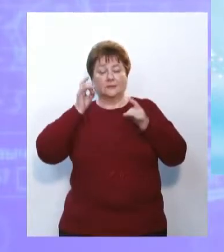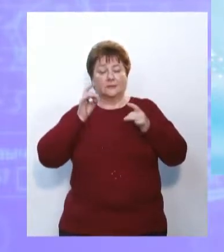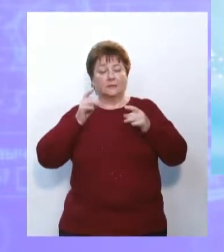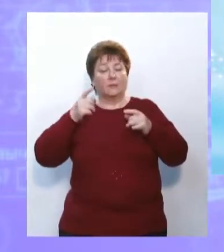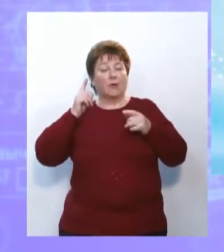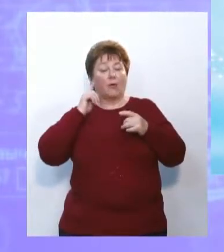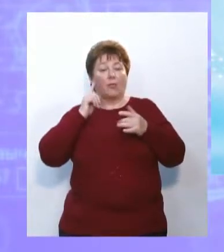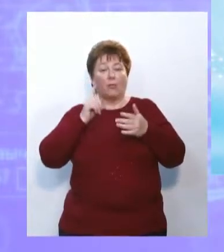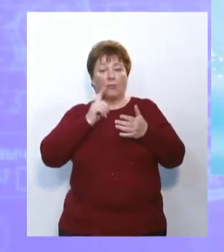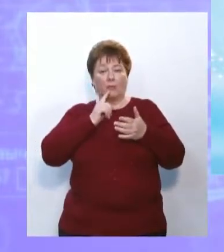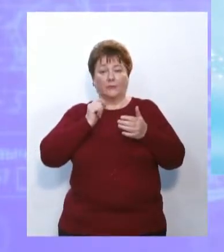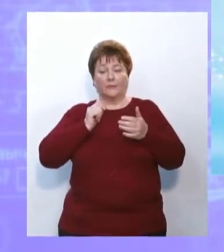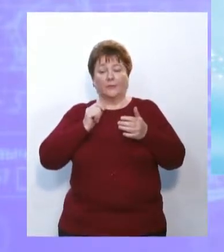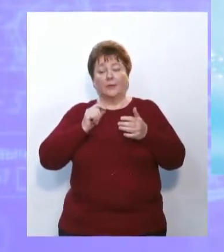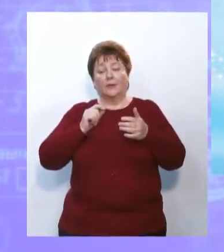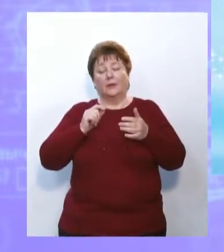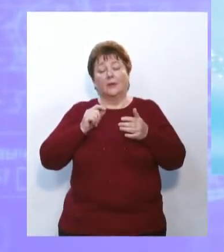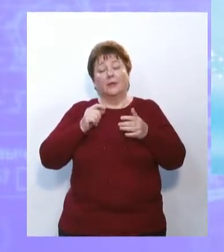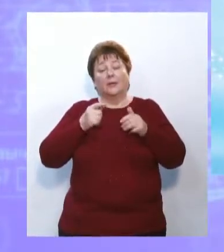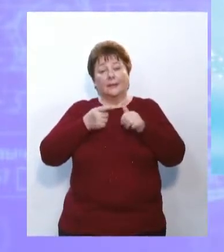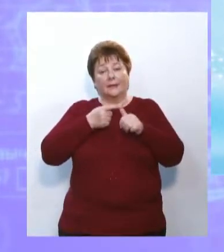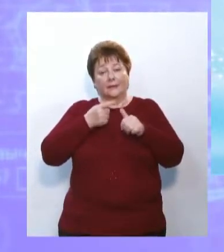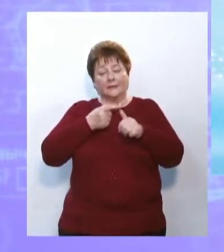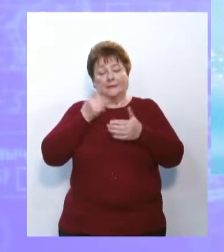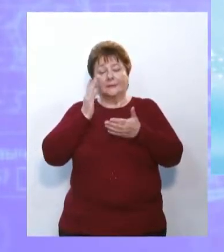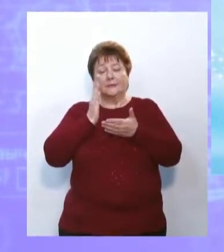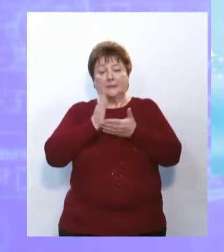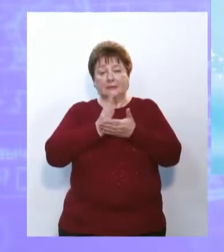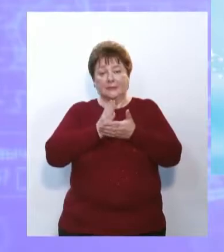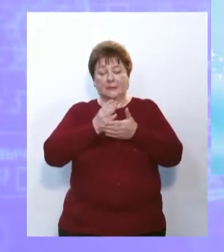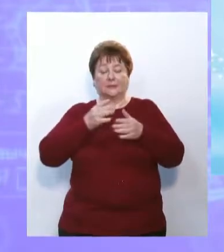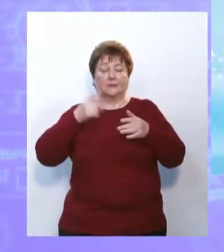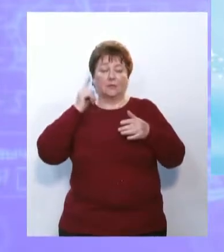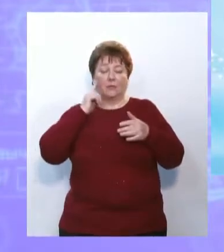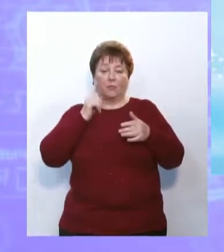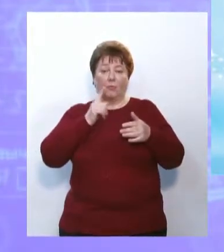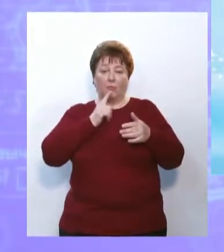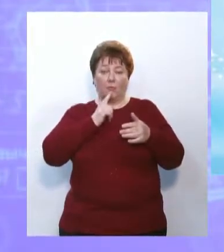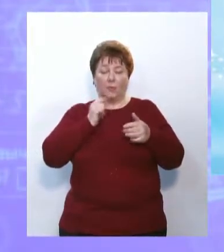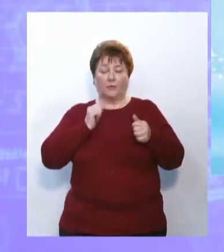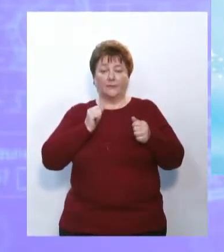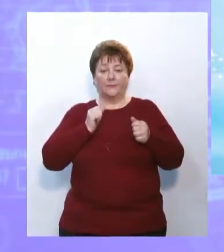глухо. Поэтому и говорят, что он глухой.